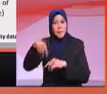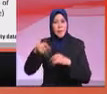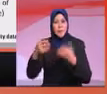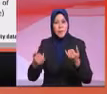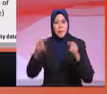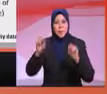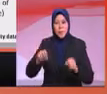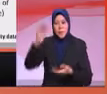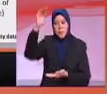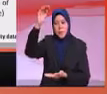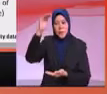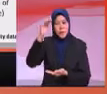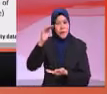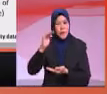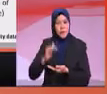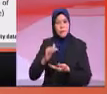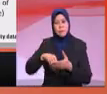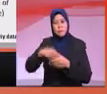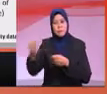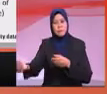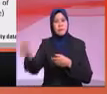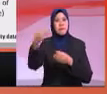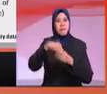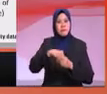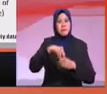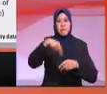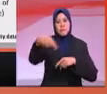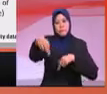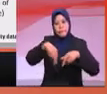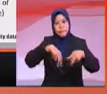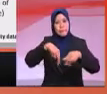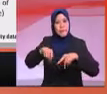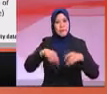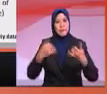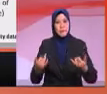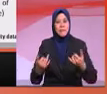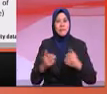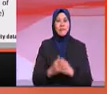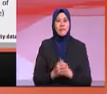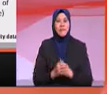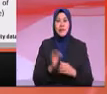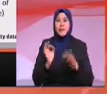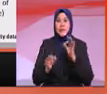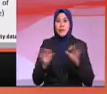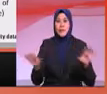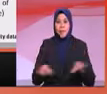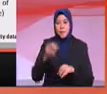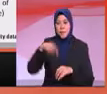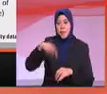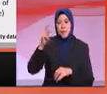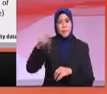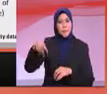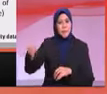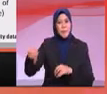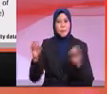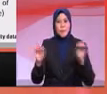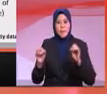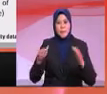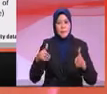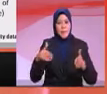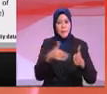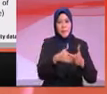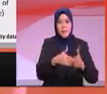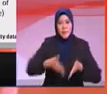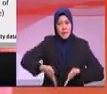kita boleh turunkan lagi pergerakan. Jadi sekarang ni kalau kita laksanakan PKPP, dia tak ada sekatan jalan